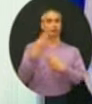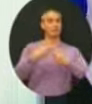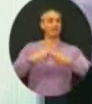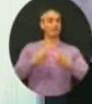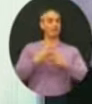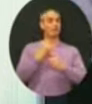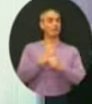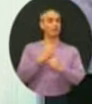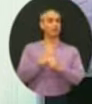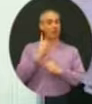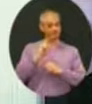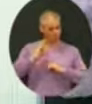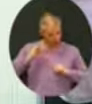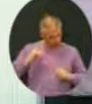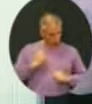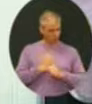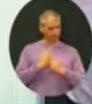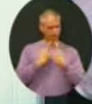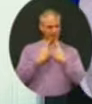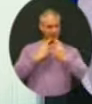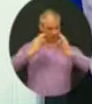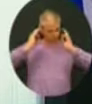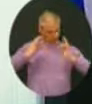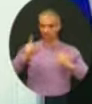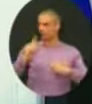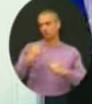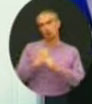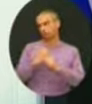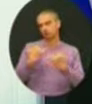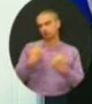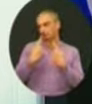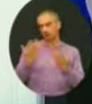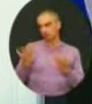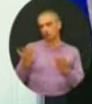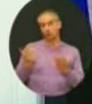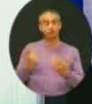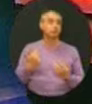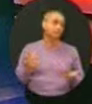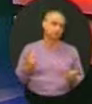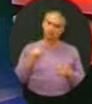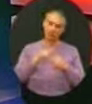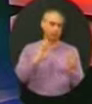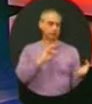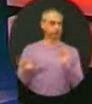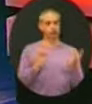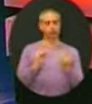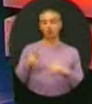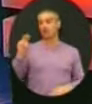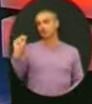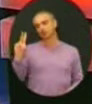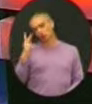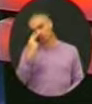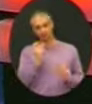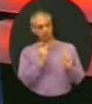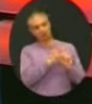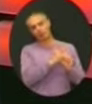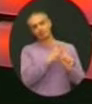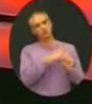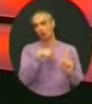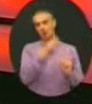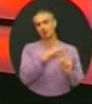העבודה, אבל מקיימים דיון אמיתי. אבל עמוק. הם לא מקיימים כרגע דיון, אני הם קודשים זה את זה. ניסנקורן מנסה למנוע משלי